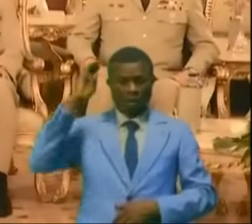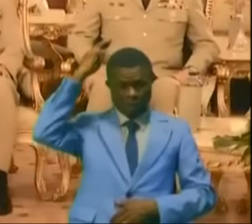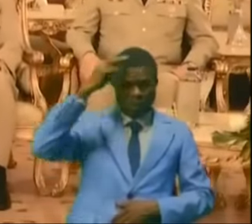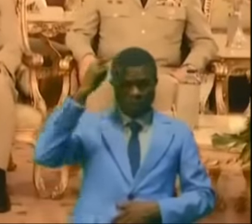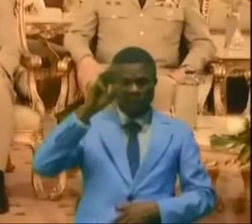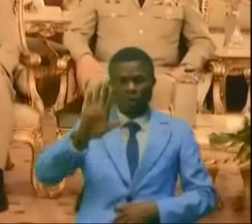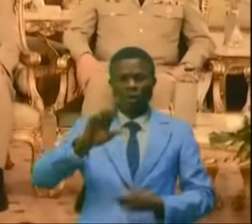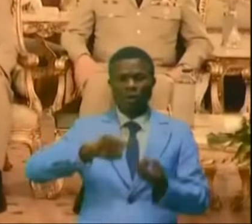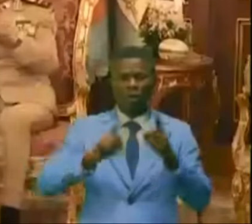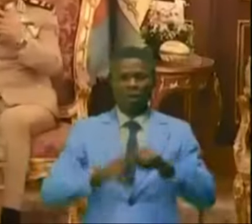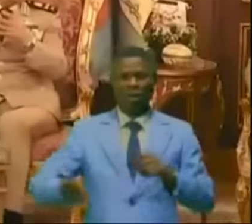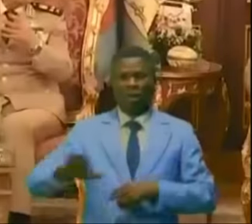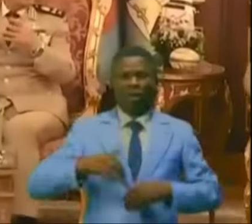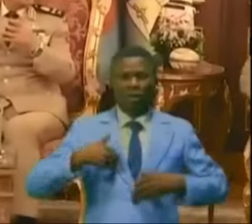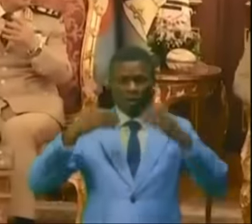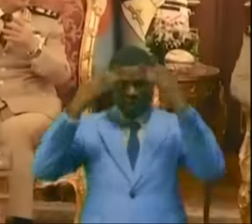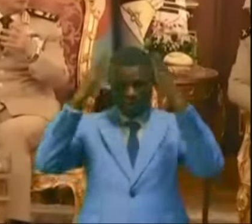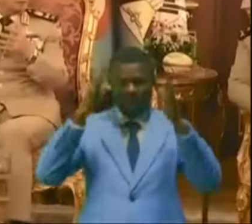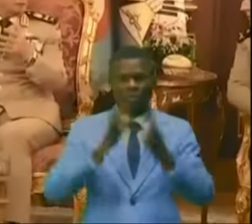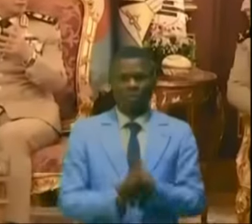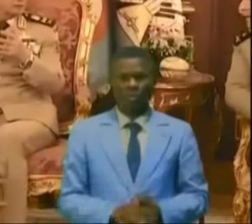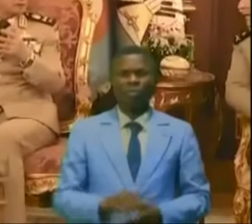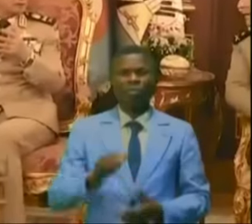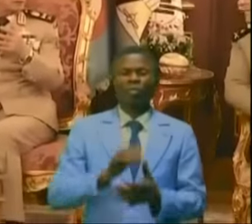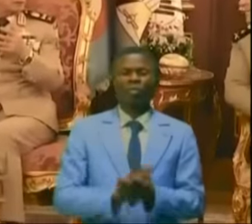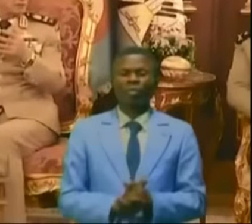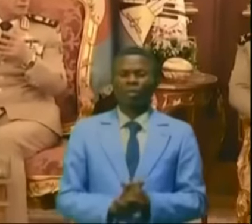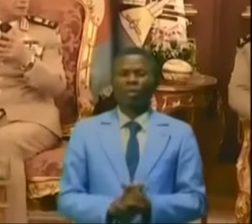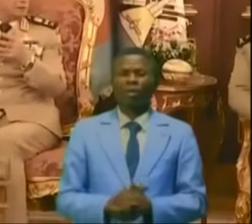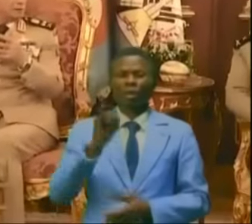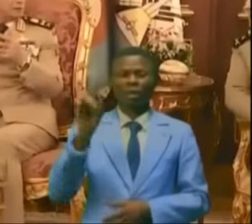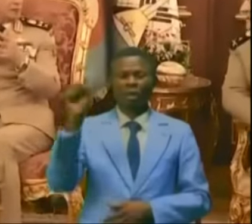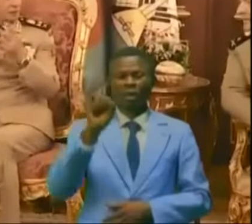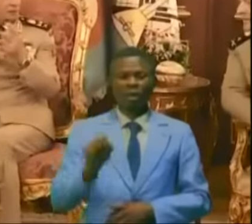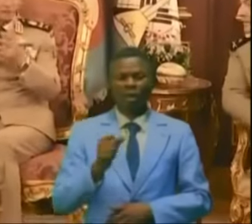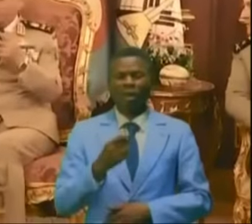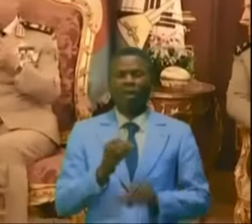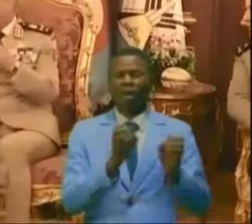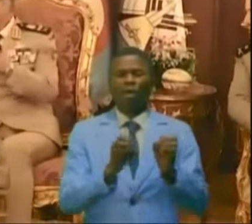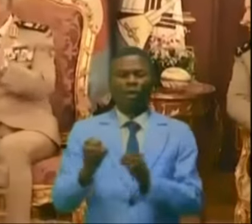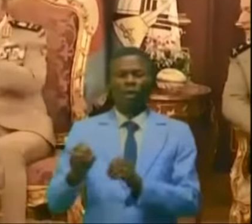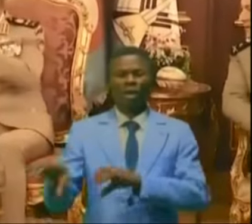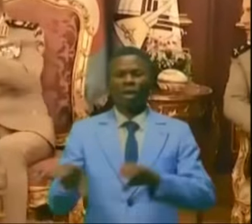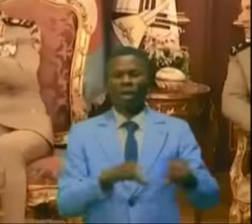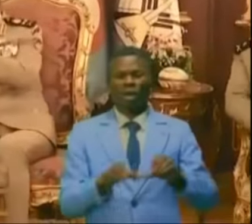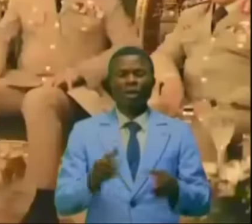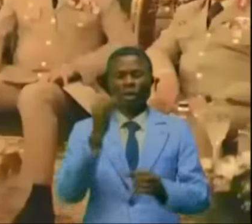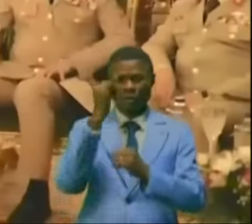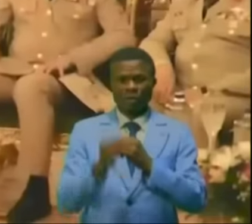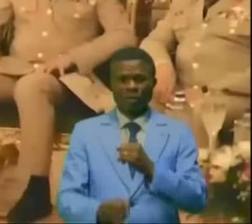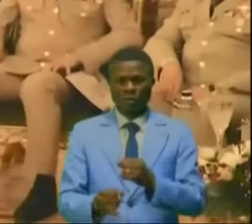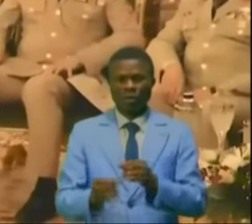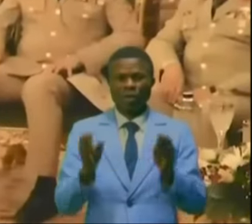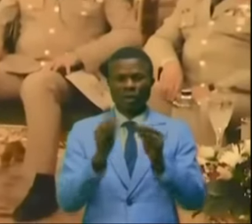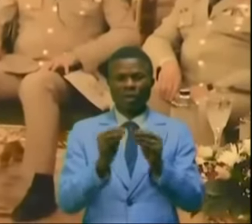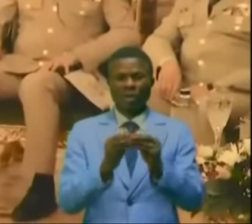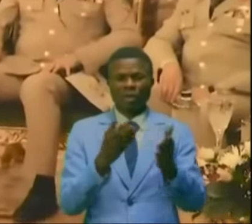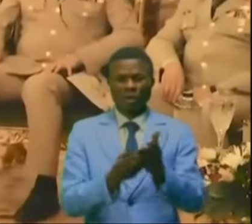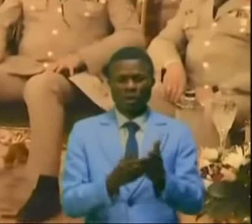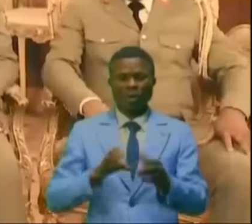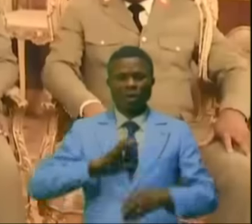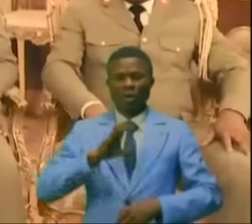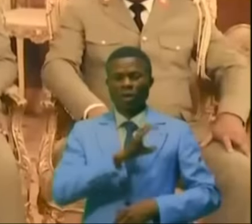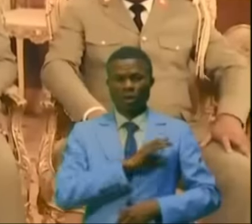son homologue égyptien, Mohamed Zaki, ont également présidé la séance de clôture de la réunion du